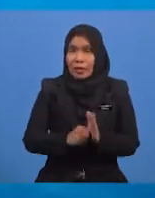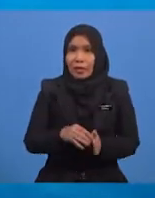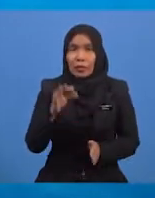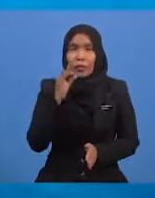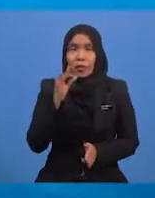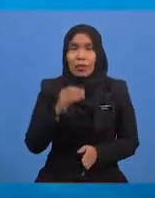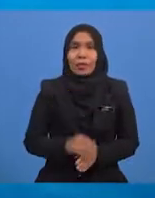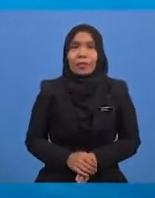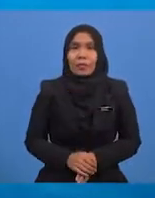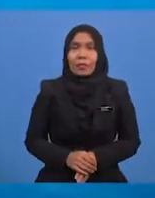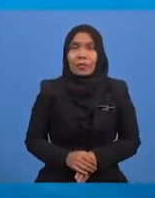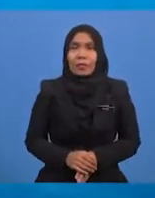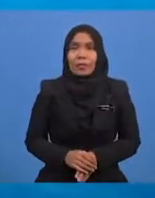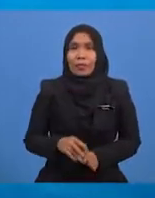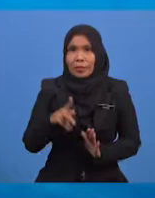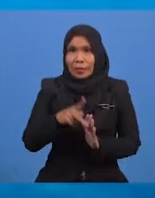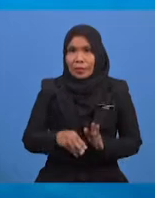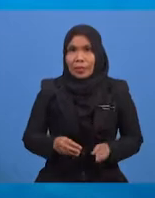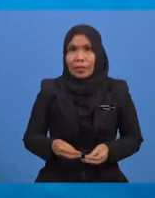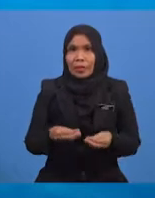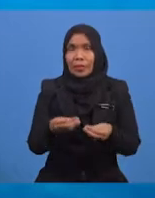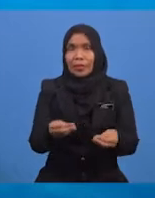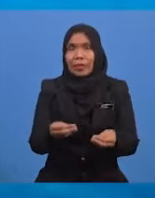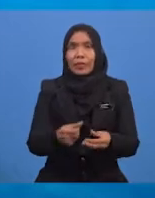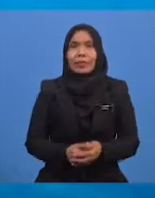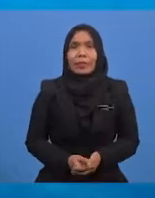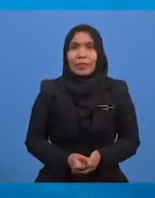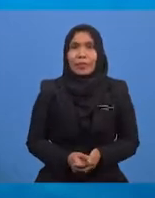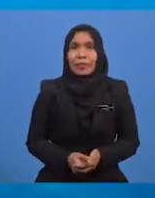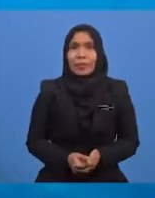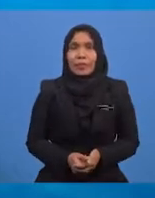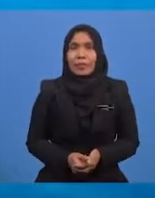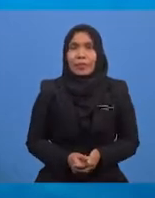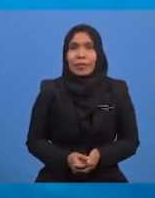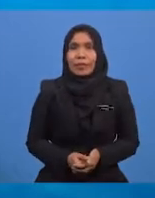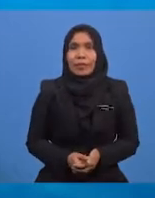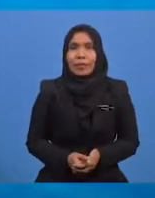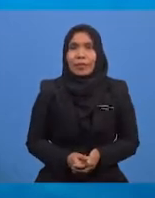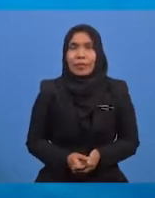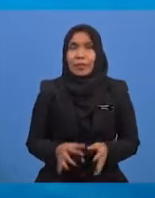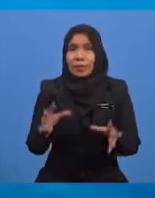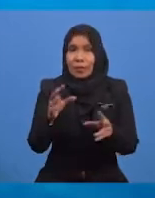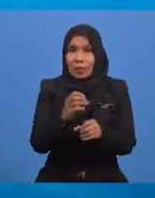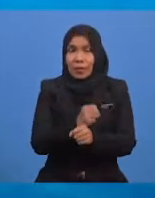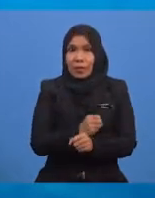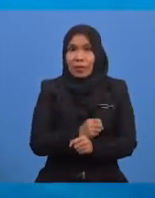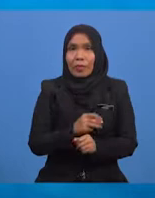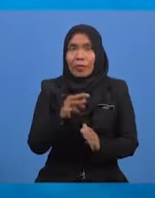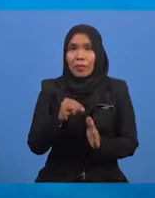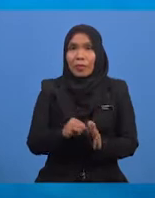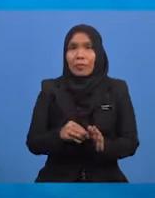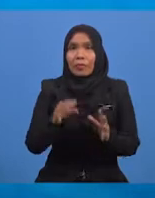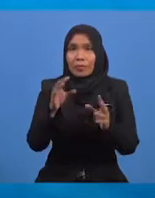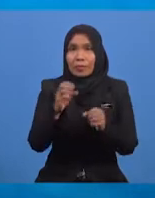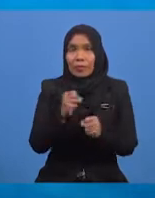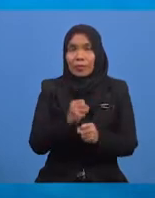hasil kewangan yang diperoleh bukan hanya dapat menampung segala perbelanjaan, malah dapat memperoleh